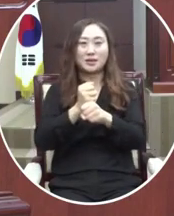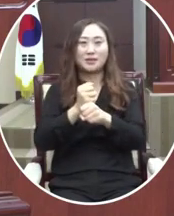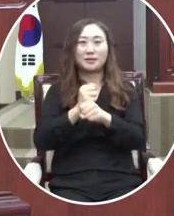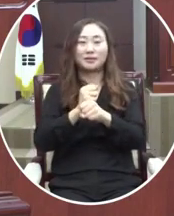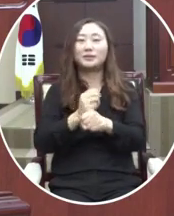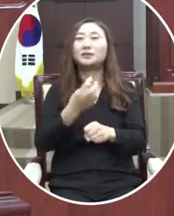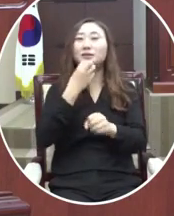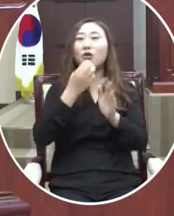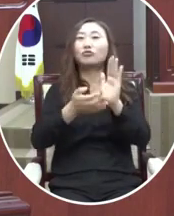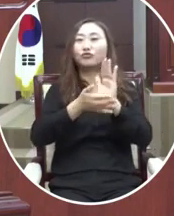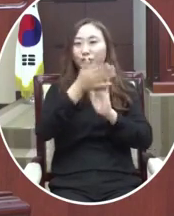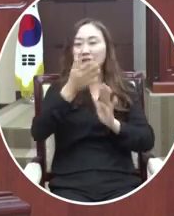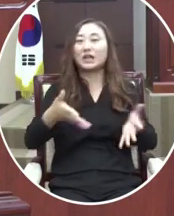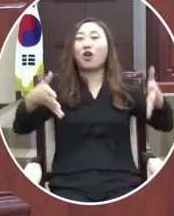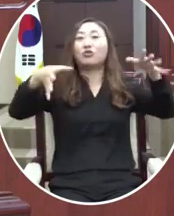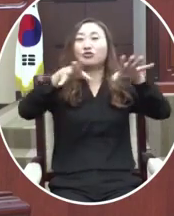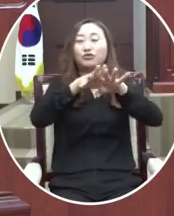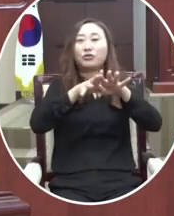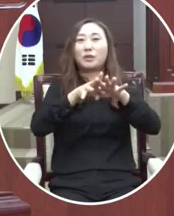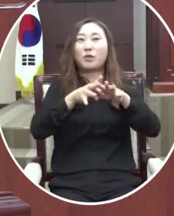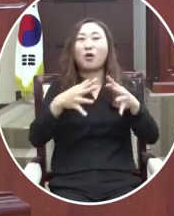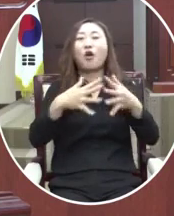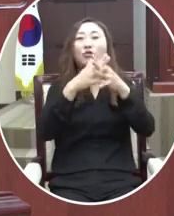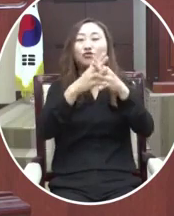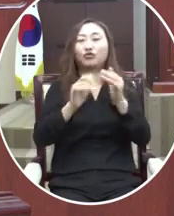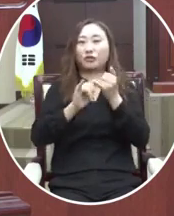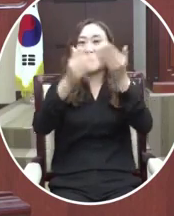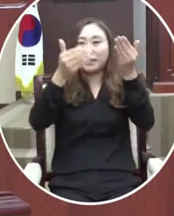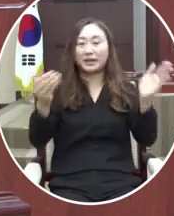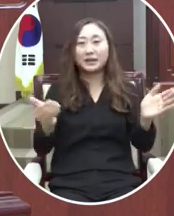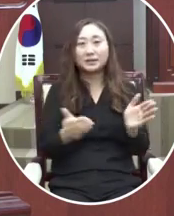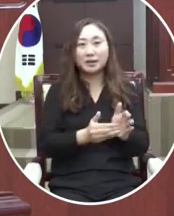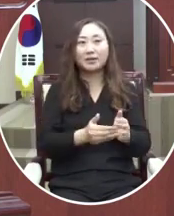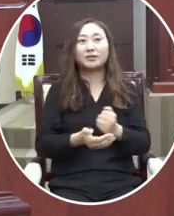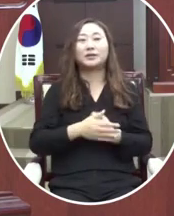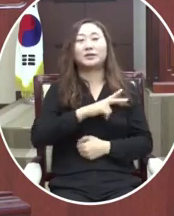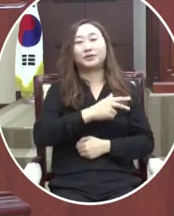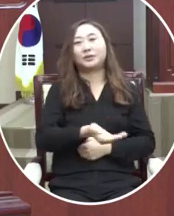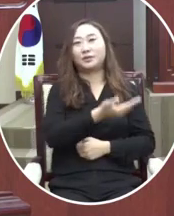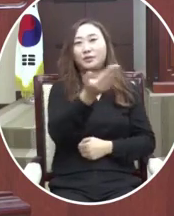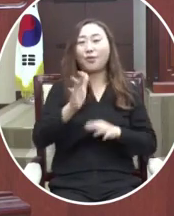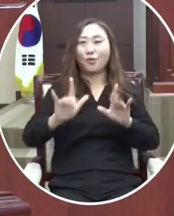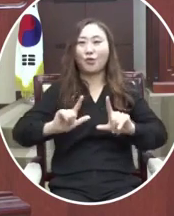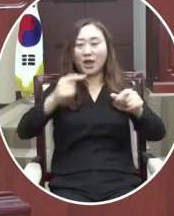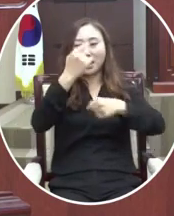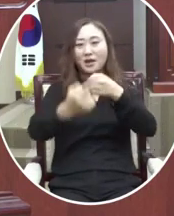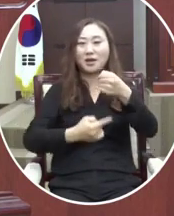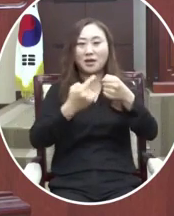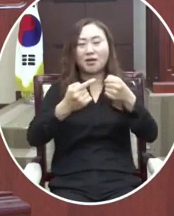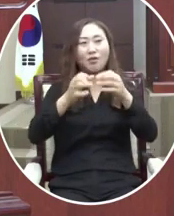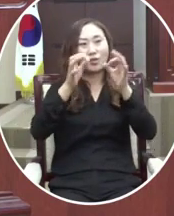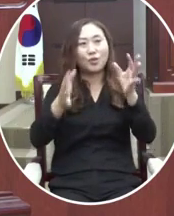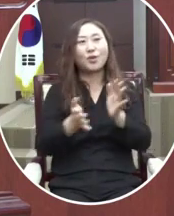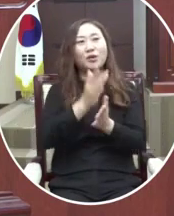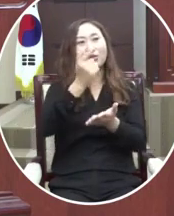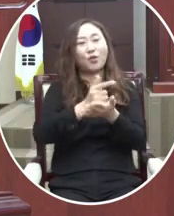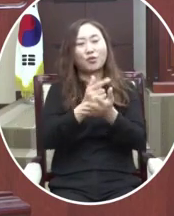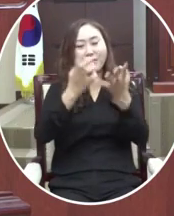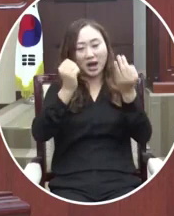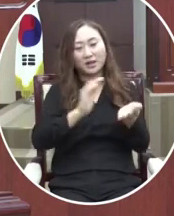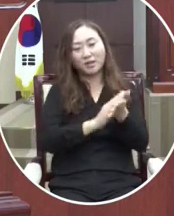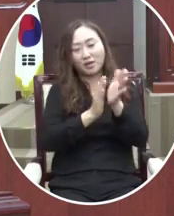이어져 서울시 건축상을 수상하기도 하였습니다 존경하는 오구 의의 의원 여러분 올 한에 노원구는 이처럼 많은